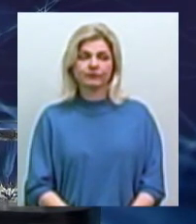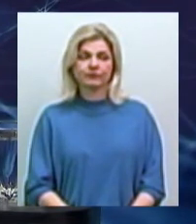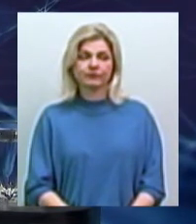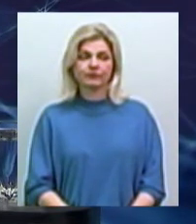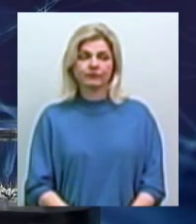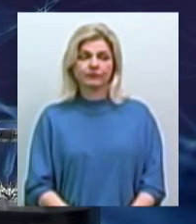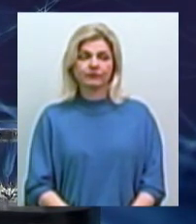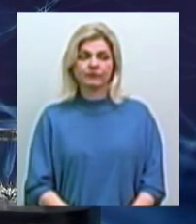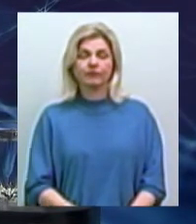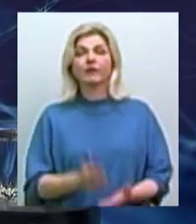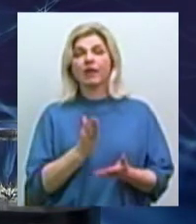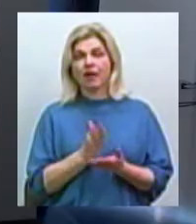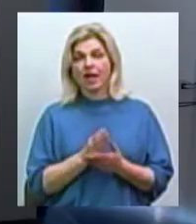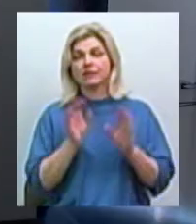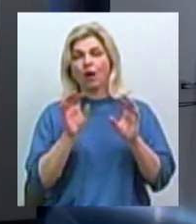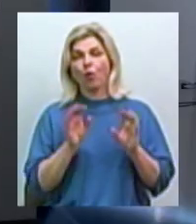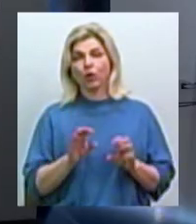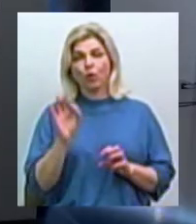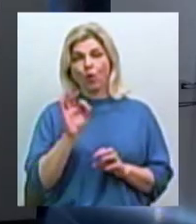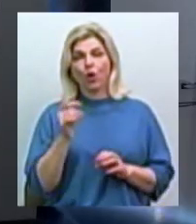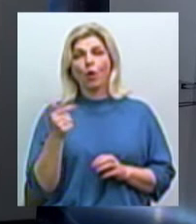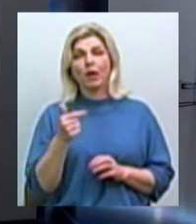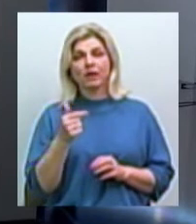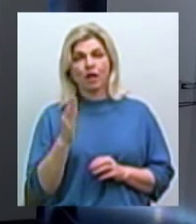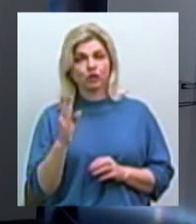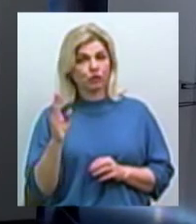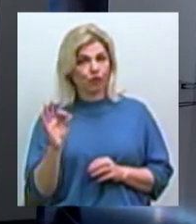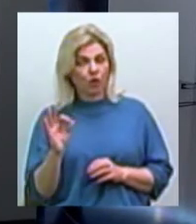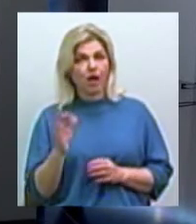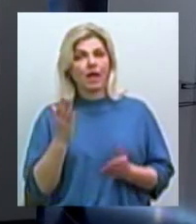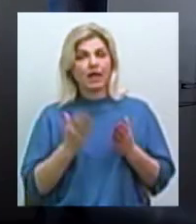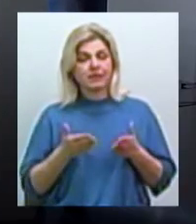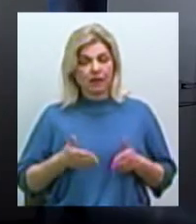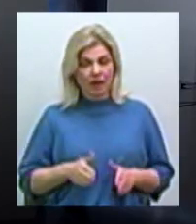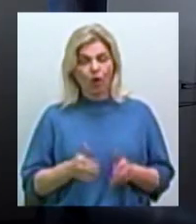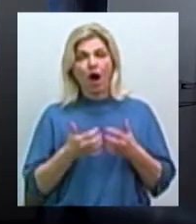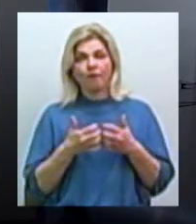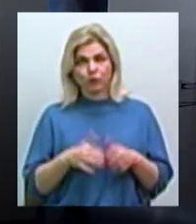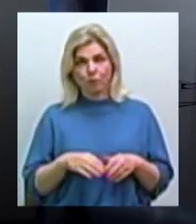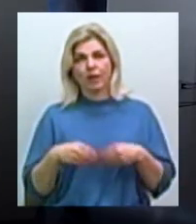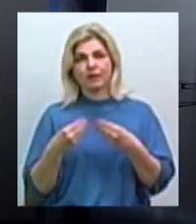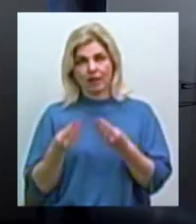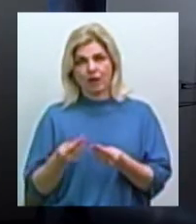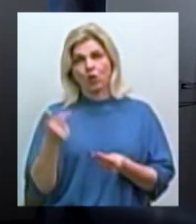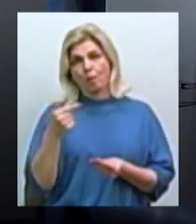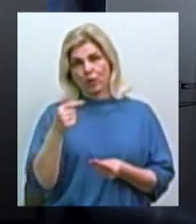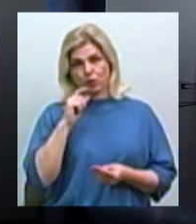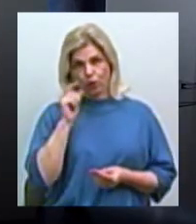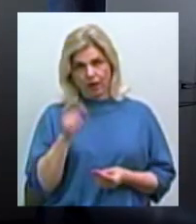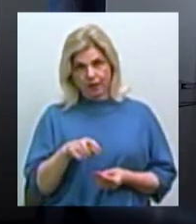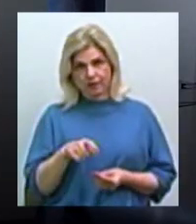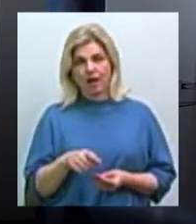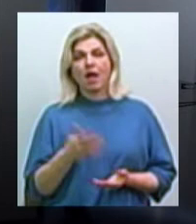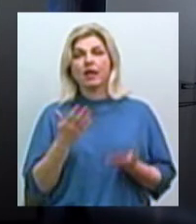У нас також є закон про громадянство. І якщо вона від народження, їй автоматично надається громадянство України.